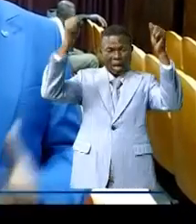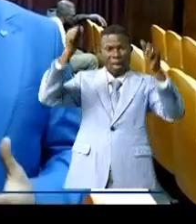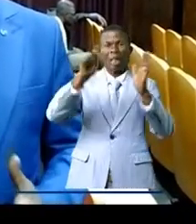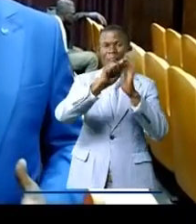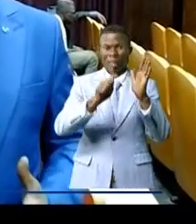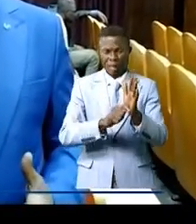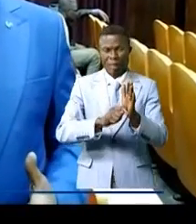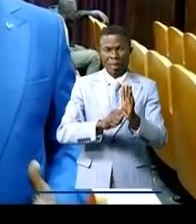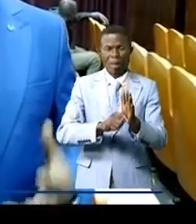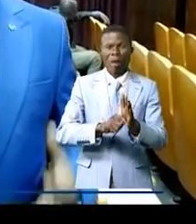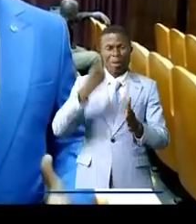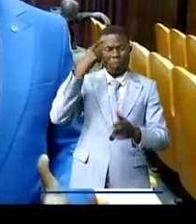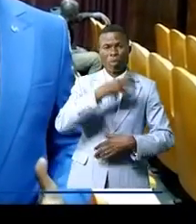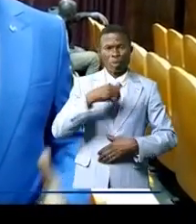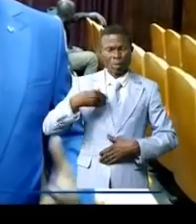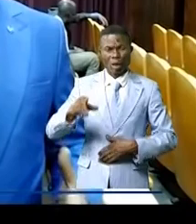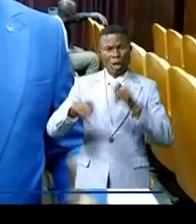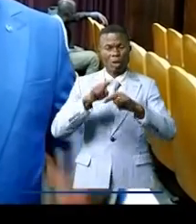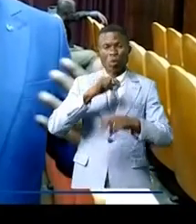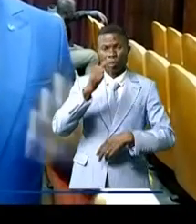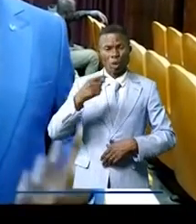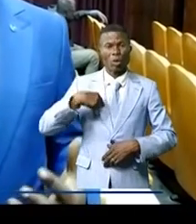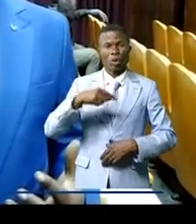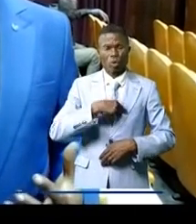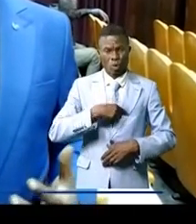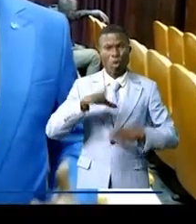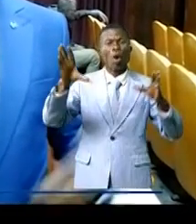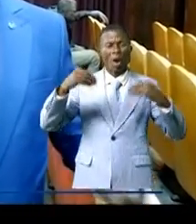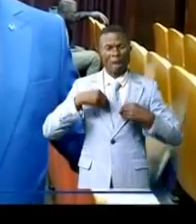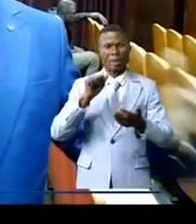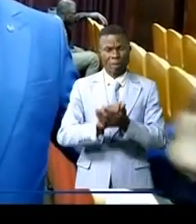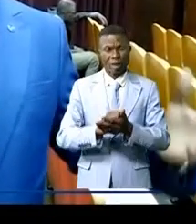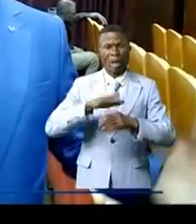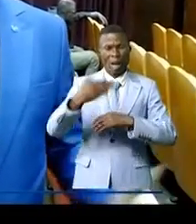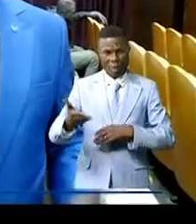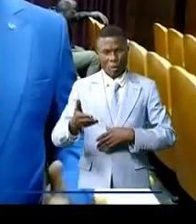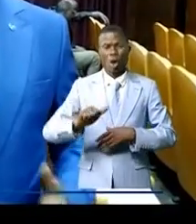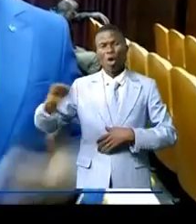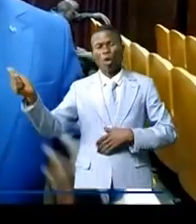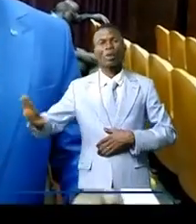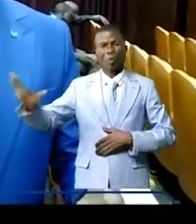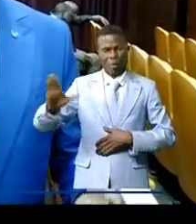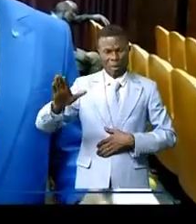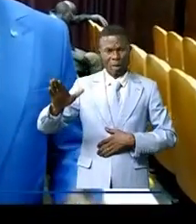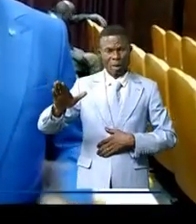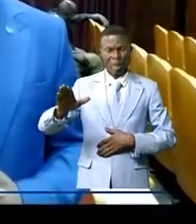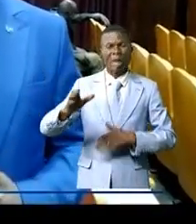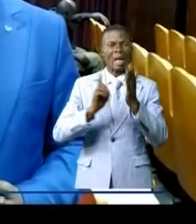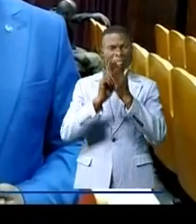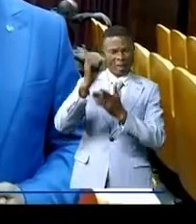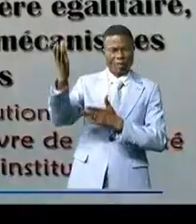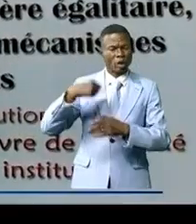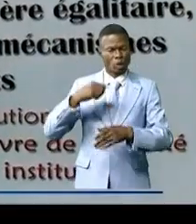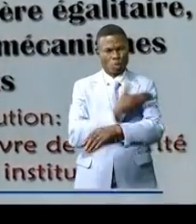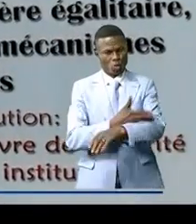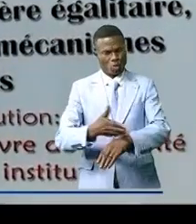textes dans ce sens. Il n'est pas normal que nous avons adopté des textes et puis ce sont d'autres pays qui nous devancent dans la mise en application